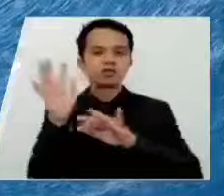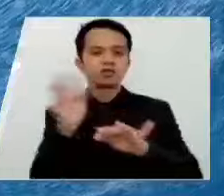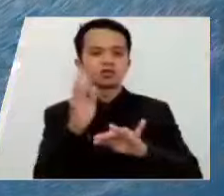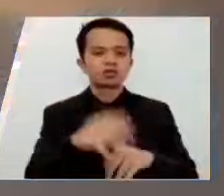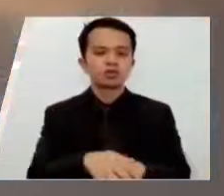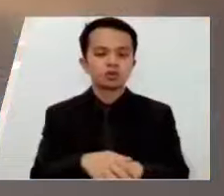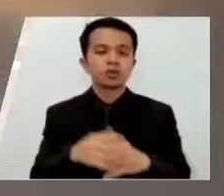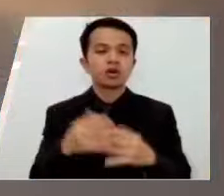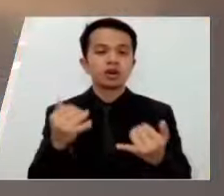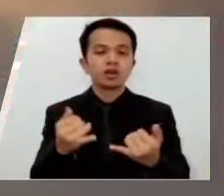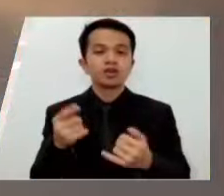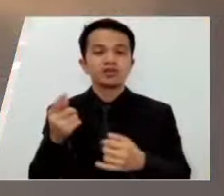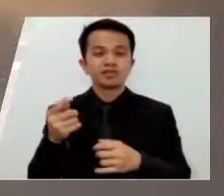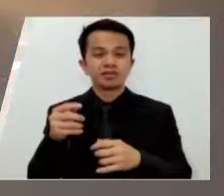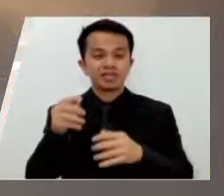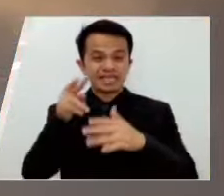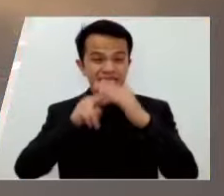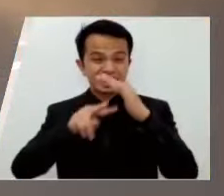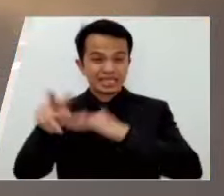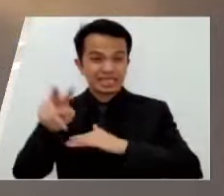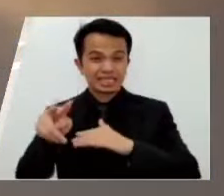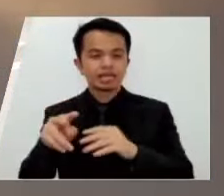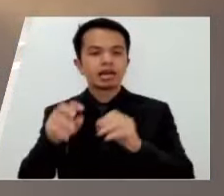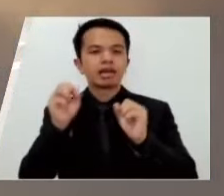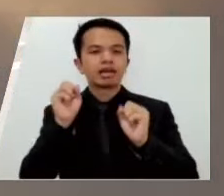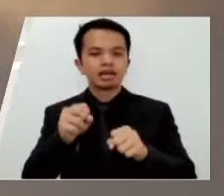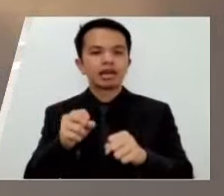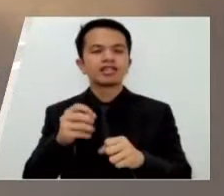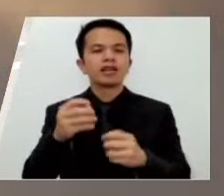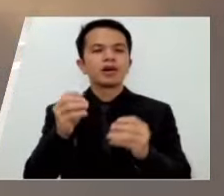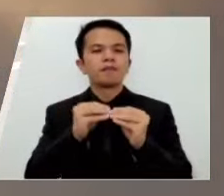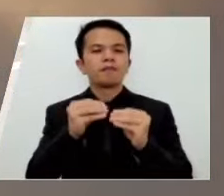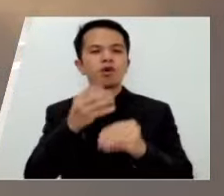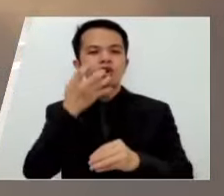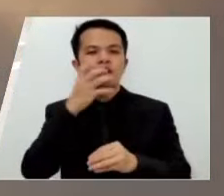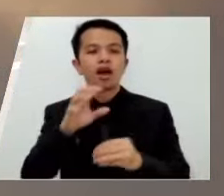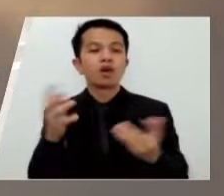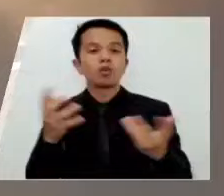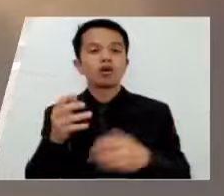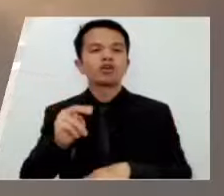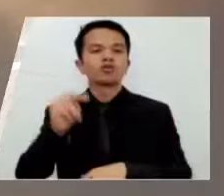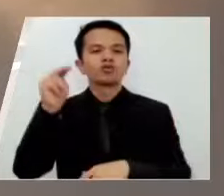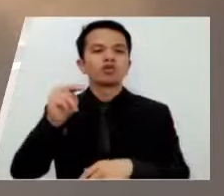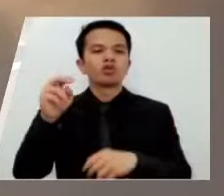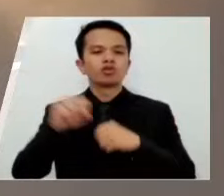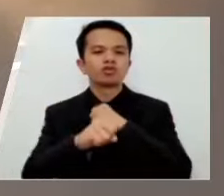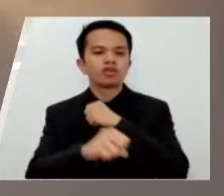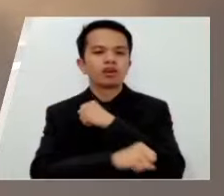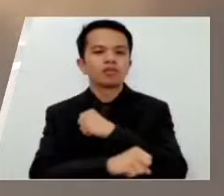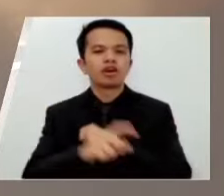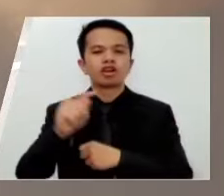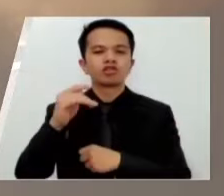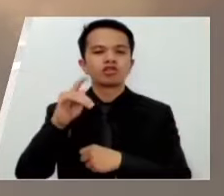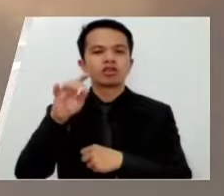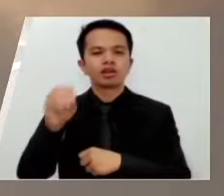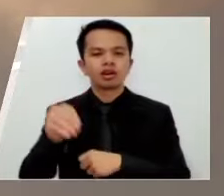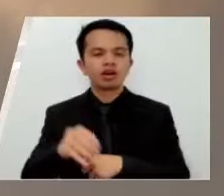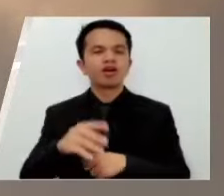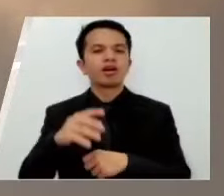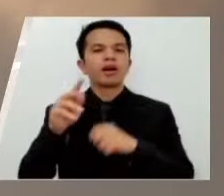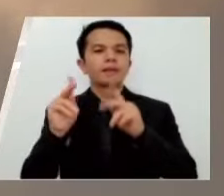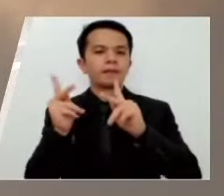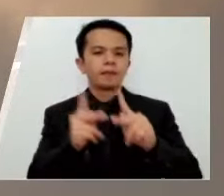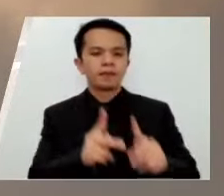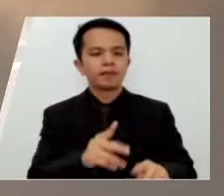index forecast ng PAGASA, posibleng pinakamainit sa Katarman, Northern Samar, Tuguegarao City, Aborlan, Palawan, San